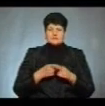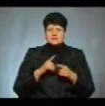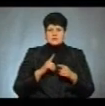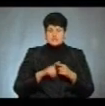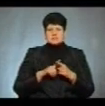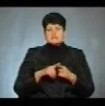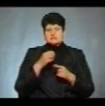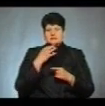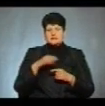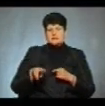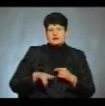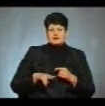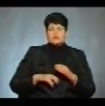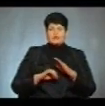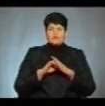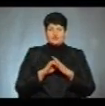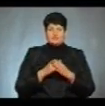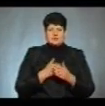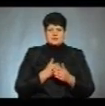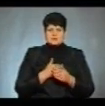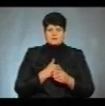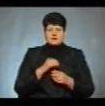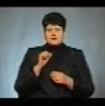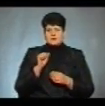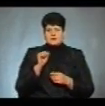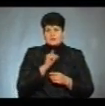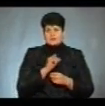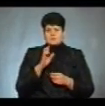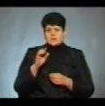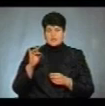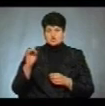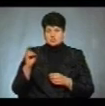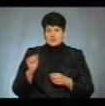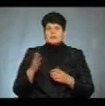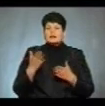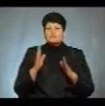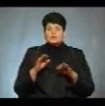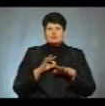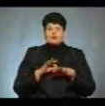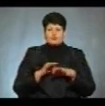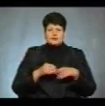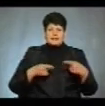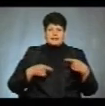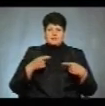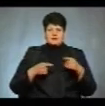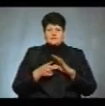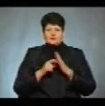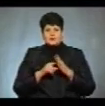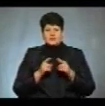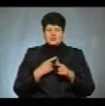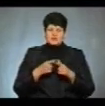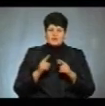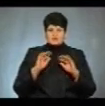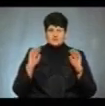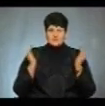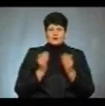«Укрінформі» повідомила директор фонду деміініціативи Ірина Бекешкіна. Де будуть проводити дебати між кандидатами – в студії чи на стадіоні? І